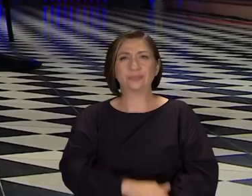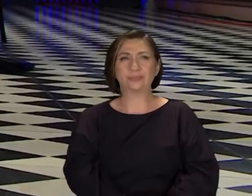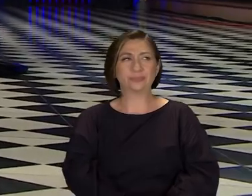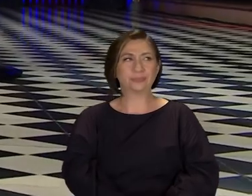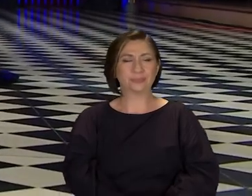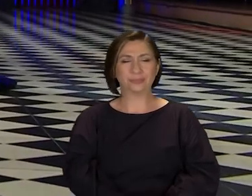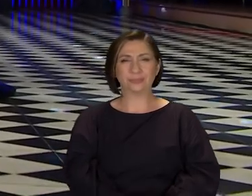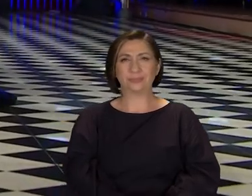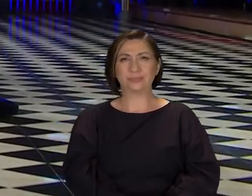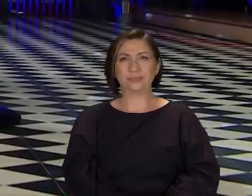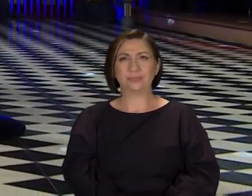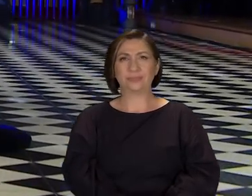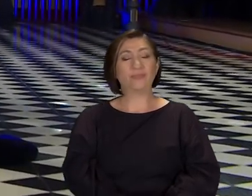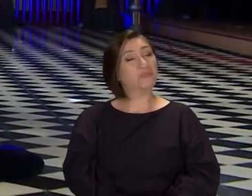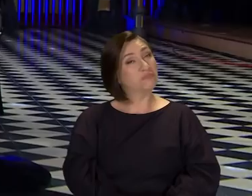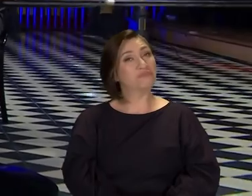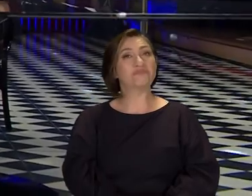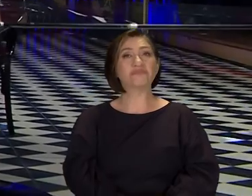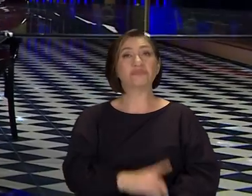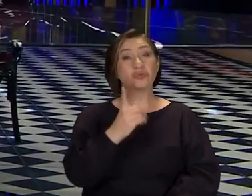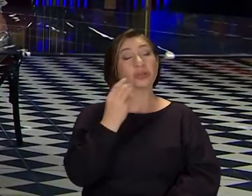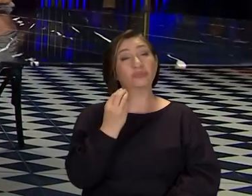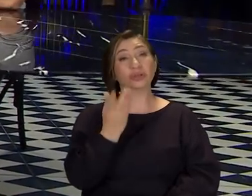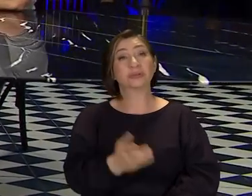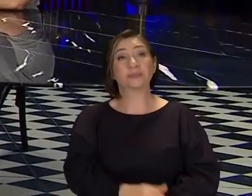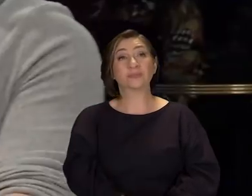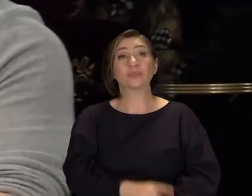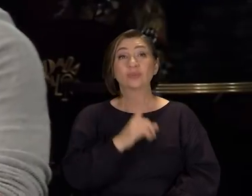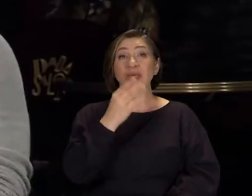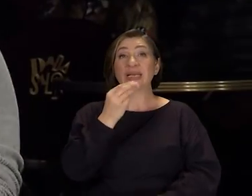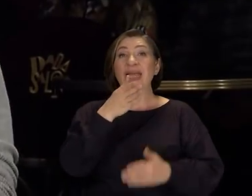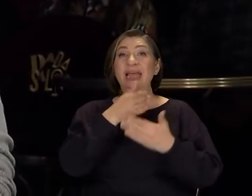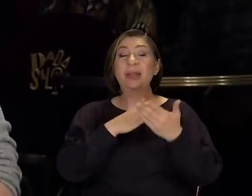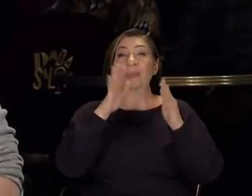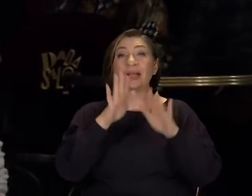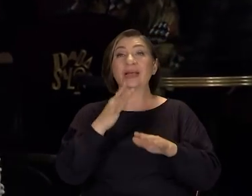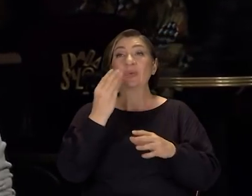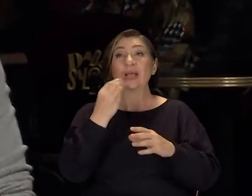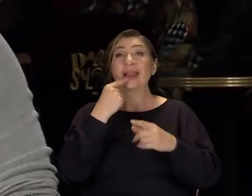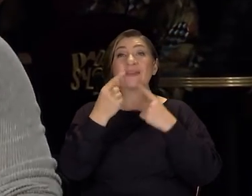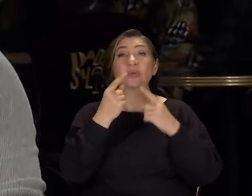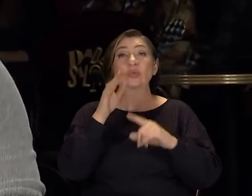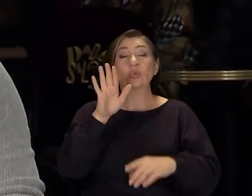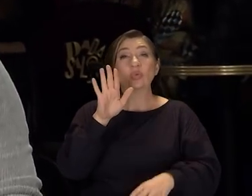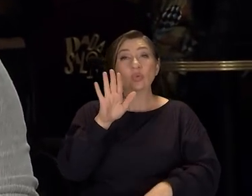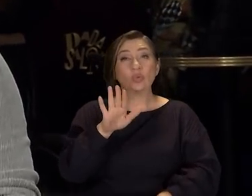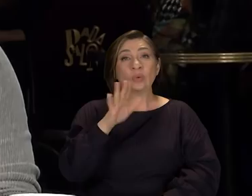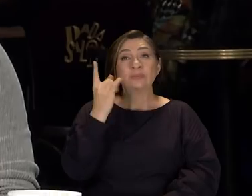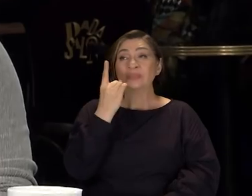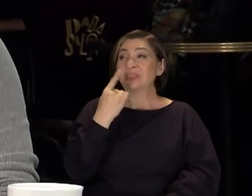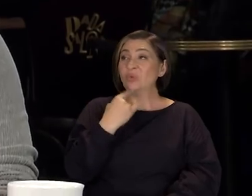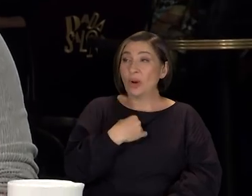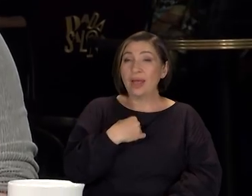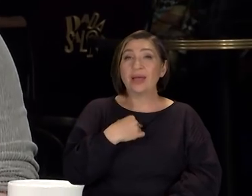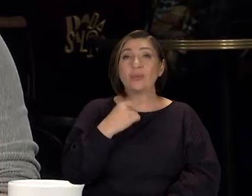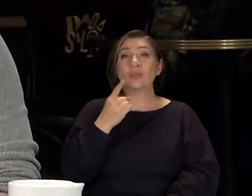inanırım. Vay be, bu iyiymiş ya. Bu iyi, evet. Yarım kaldı, güzel laflar geliyordu. Yani dur, bir şey söyle diyor.